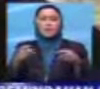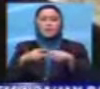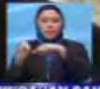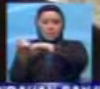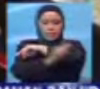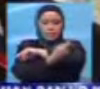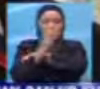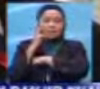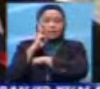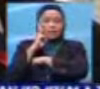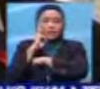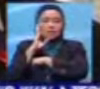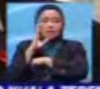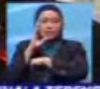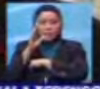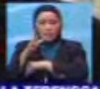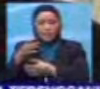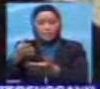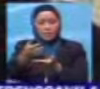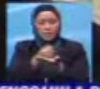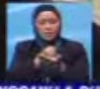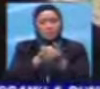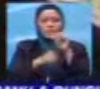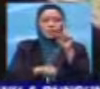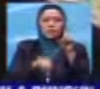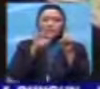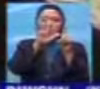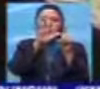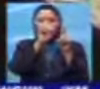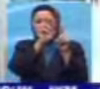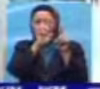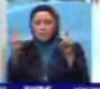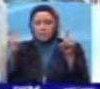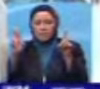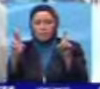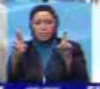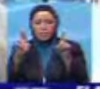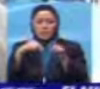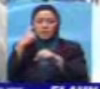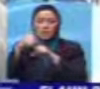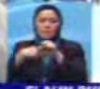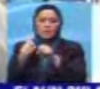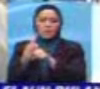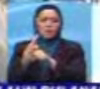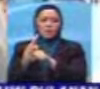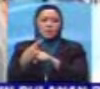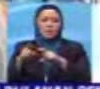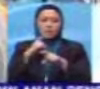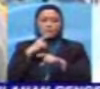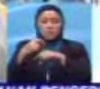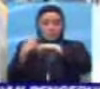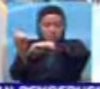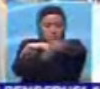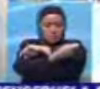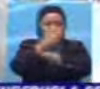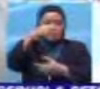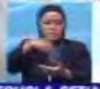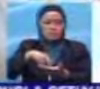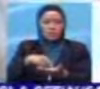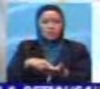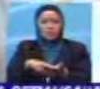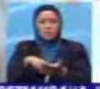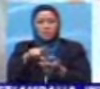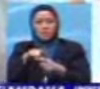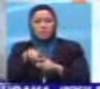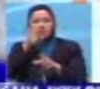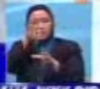memperoleh dalam RM160,000 lah. Setahun. Taman Mini Air ini memakan belanja lebih kurang